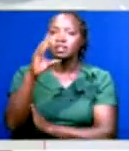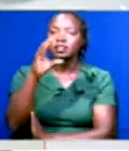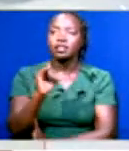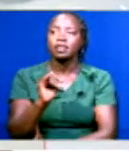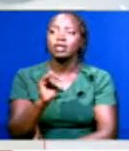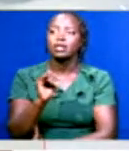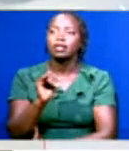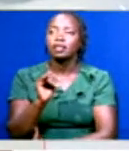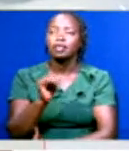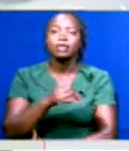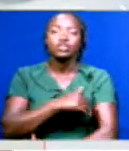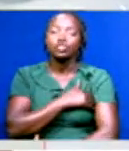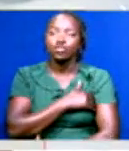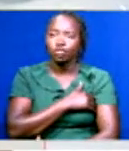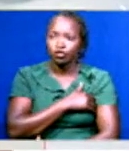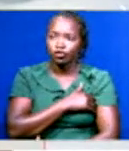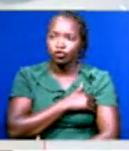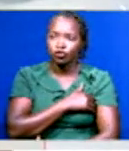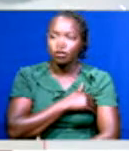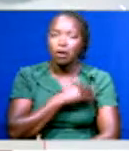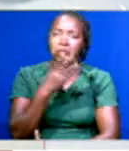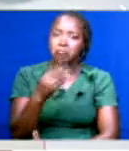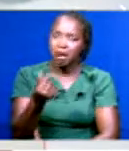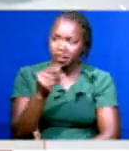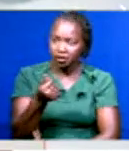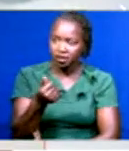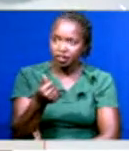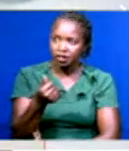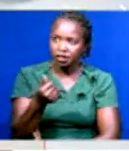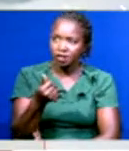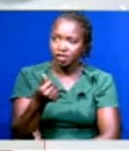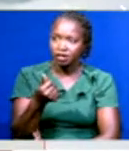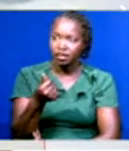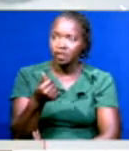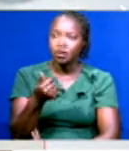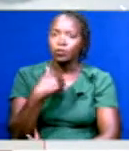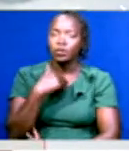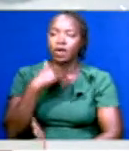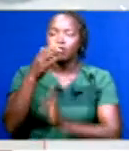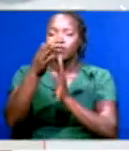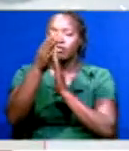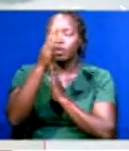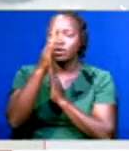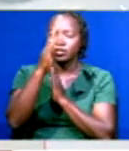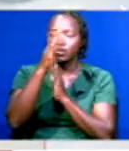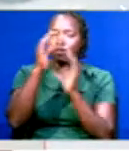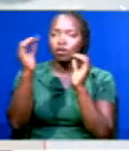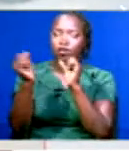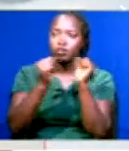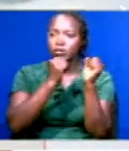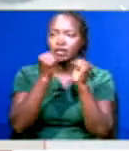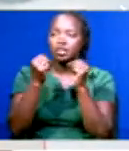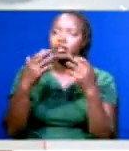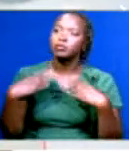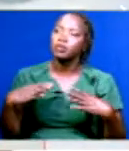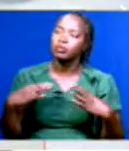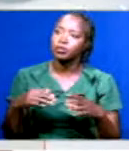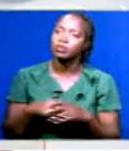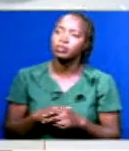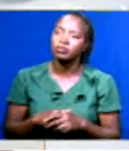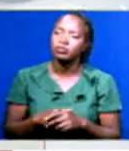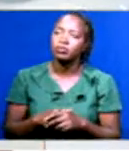na machief, wako na pesa. Sisi tukasema tuko na Mwenyezi Mungu na wananchi.